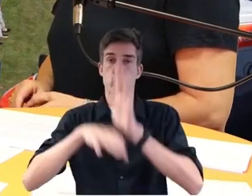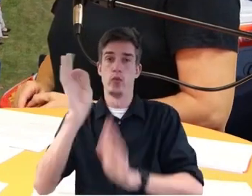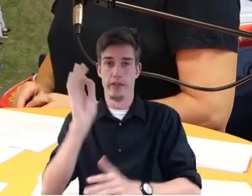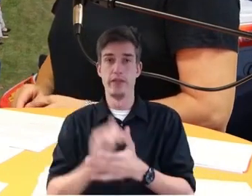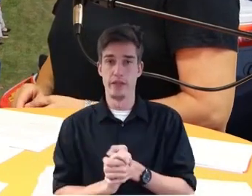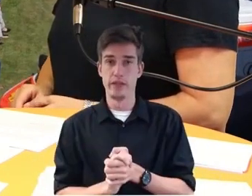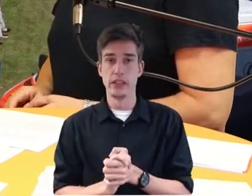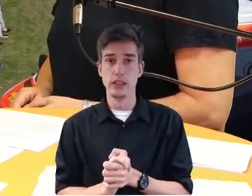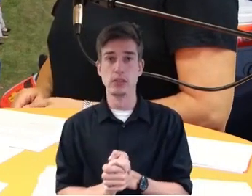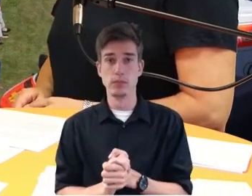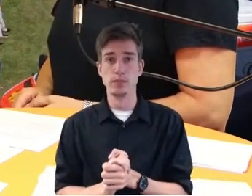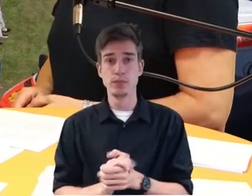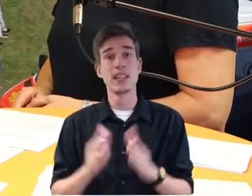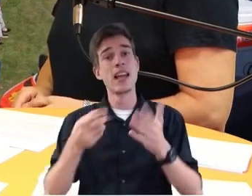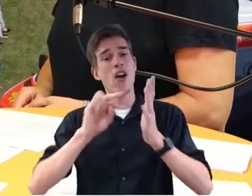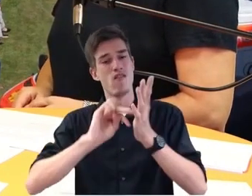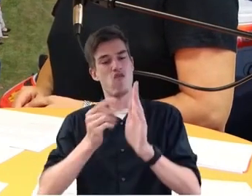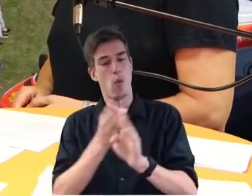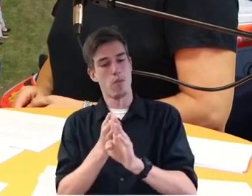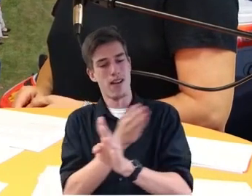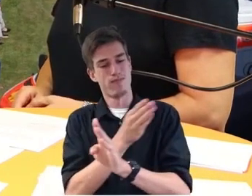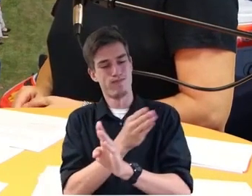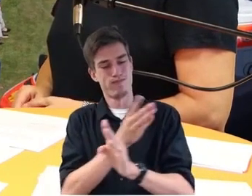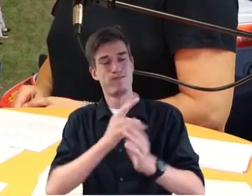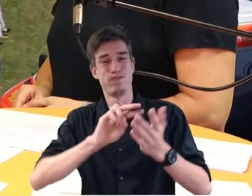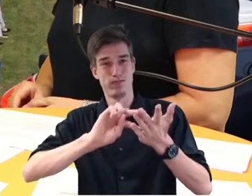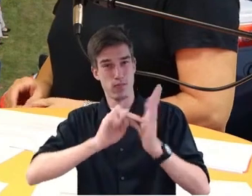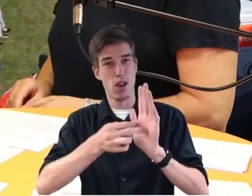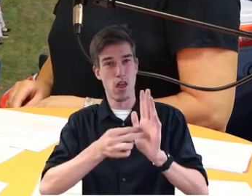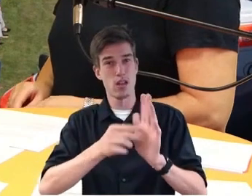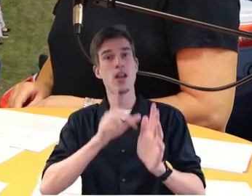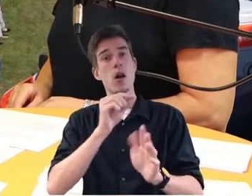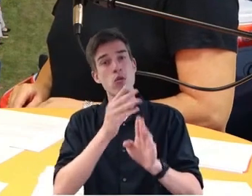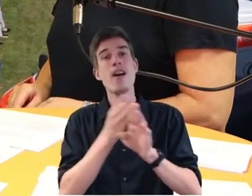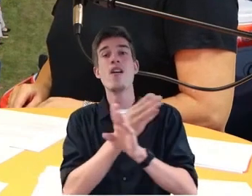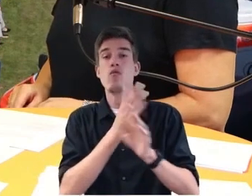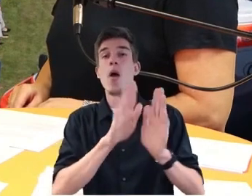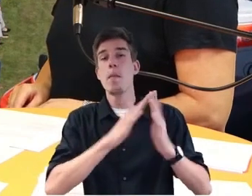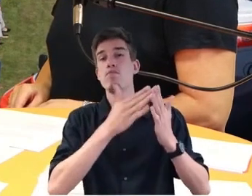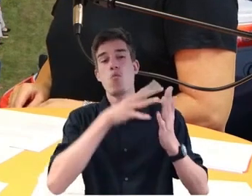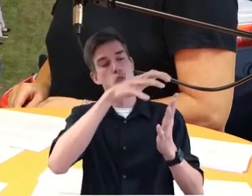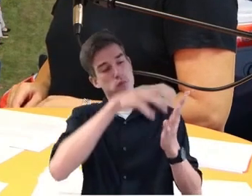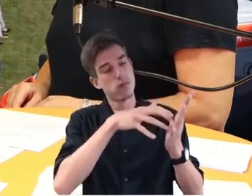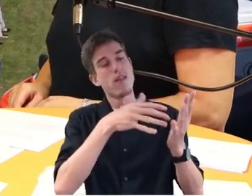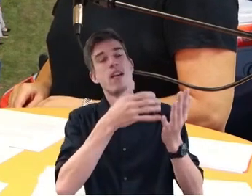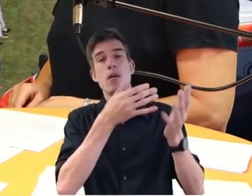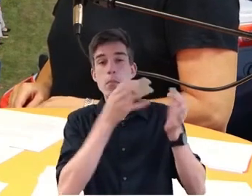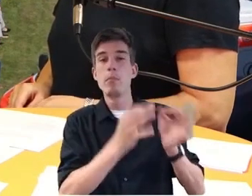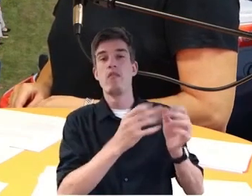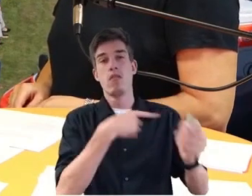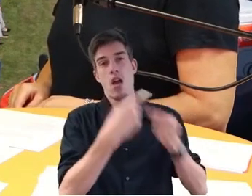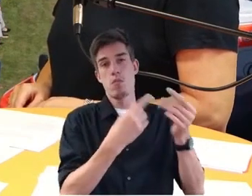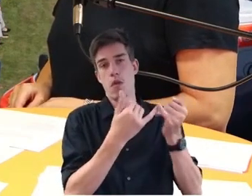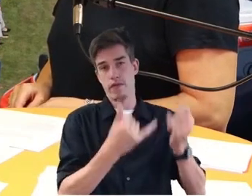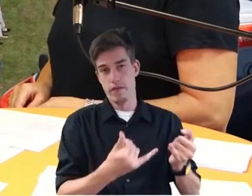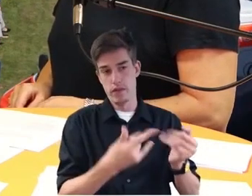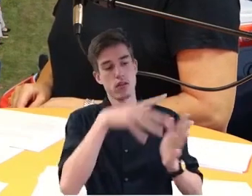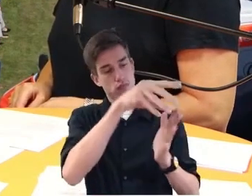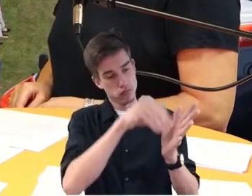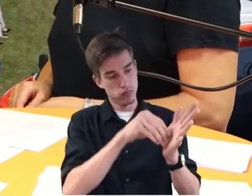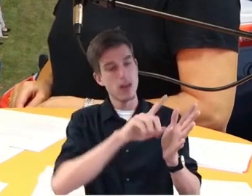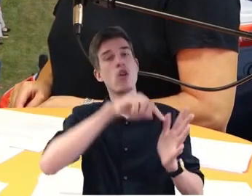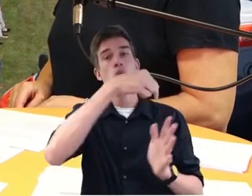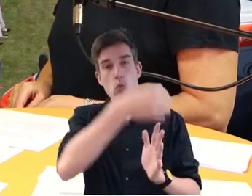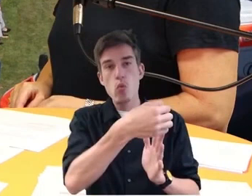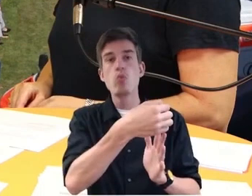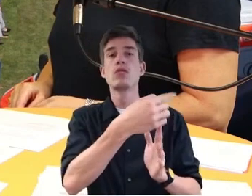aber in der vorbereitungszeit ist es also da wird das drehbuch zum beispiel geschrieben und das wird mit allen beteiligten